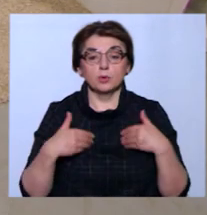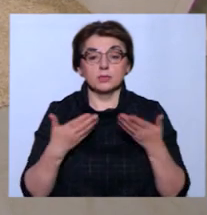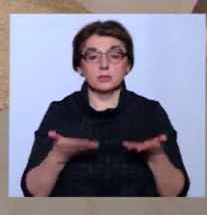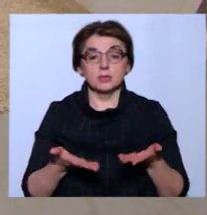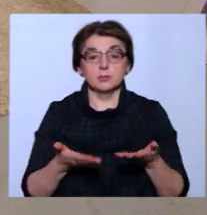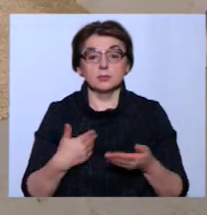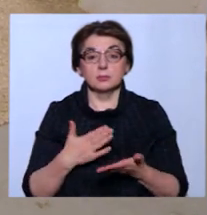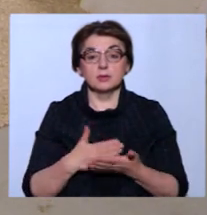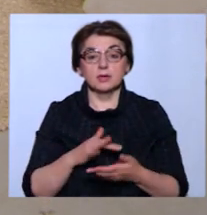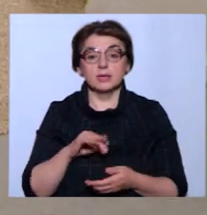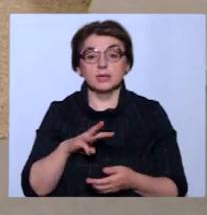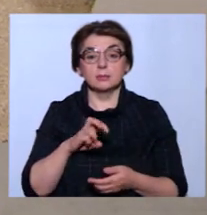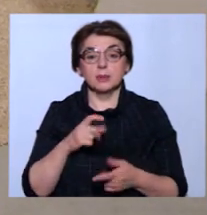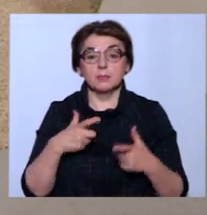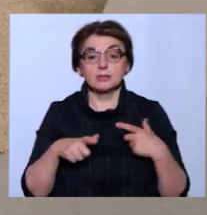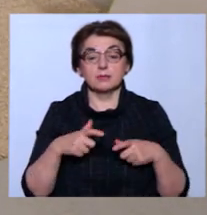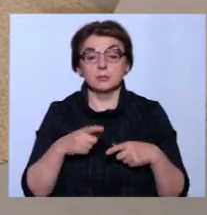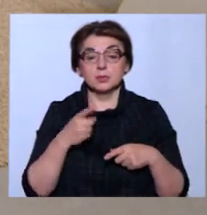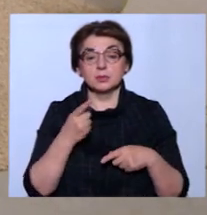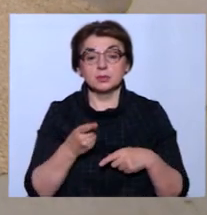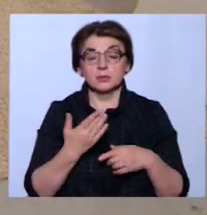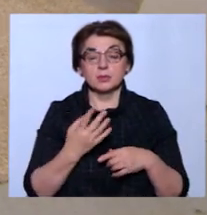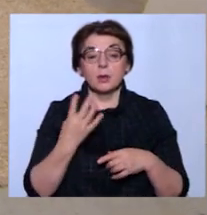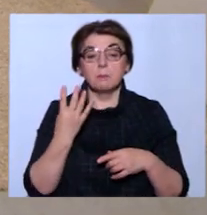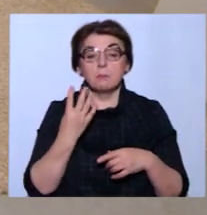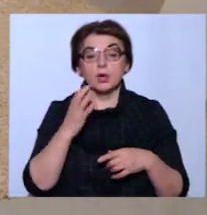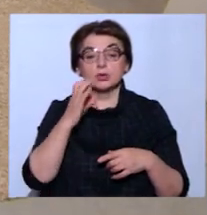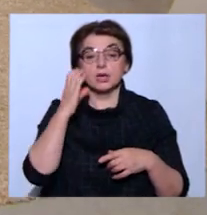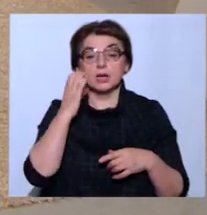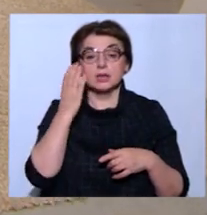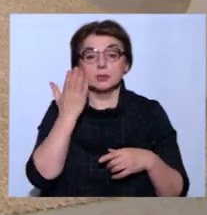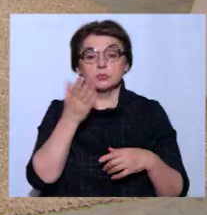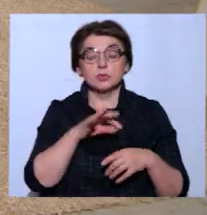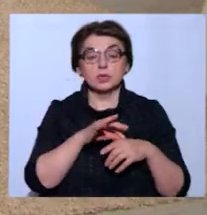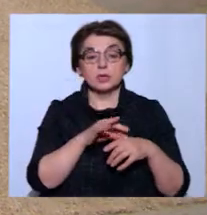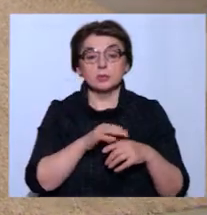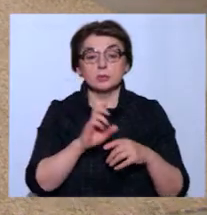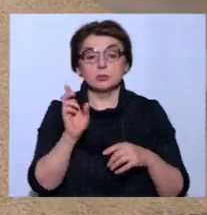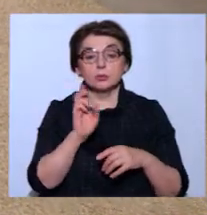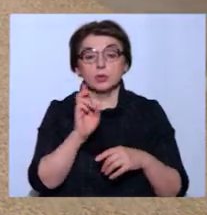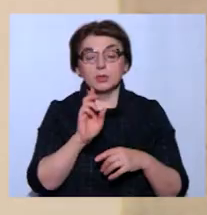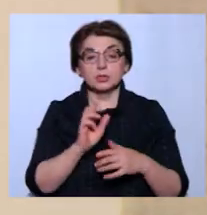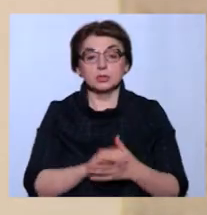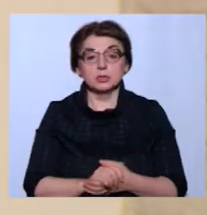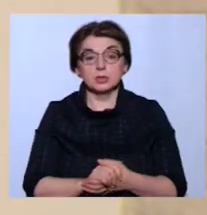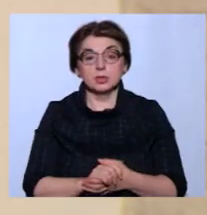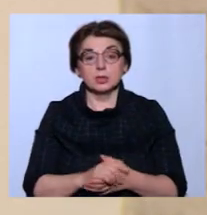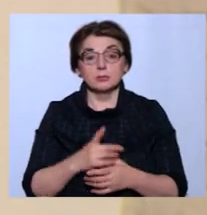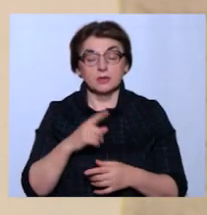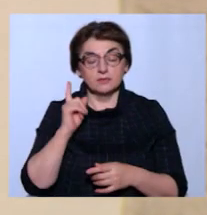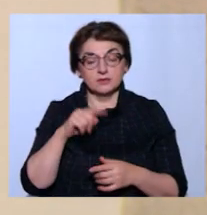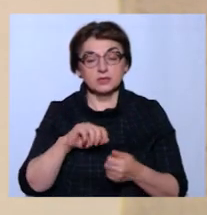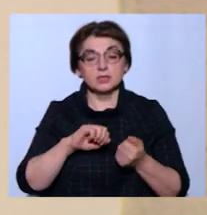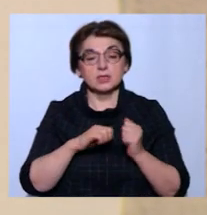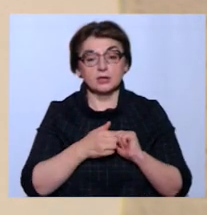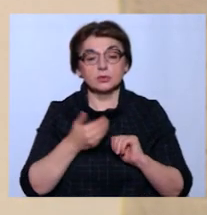მოგესალმებით. მე ვარ ირმა მასწავლებელი და დღეს თქვენ მეოთხე კლასელებო გაკვეთილს ბუნებაში ჩაგიტარებთ. მე დარწმუნებული ვარ, გახსოვთ